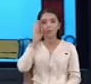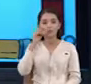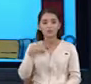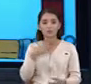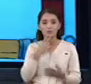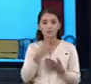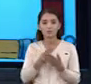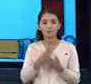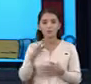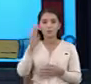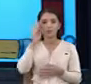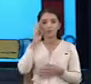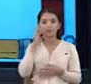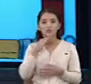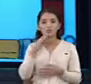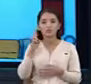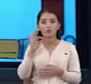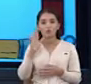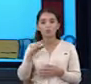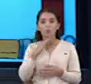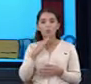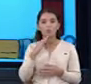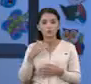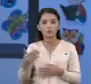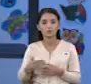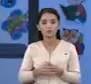Мальчика мы видим. И мальчиков, их много.